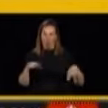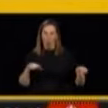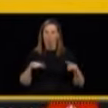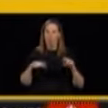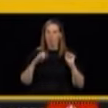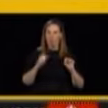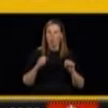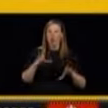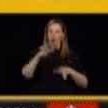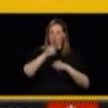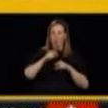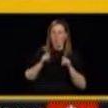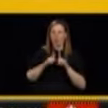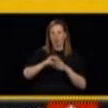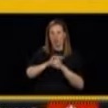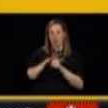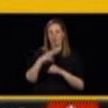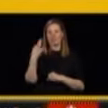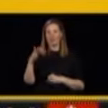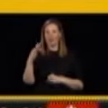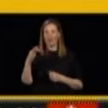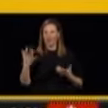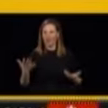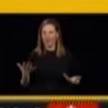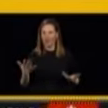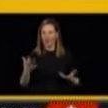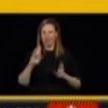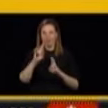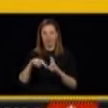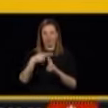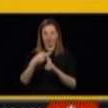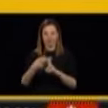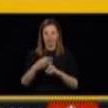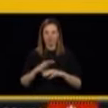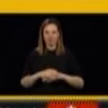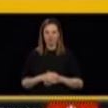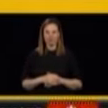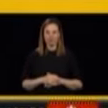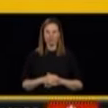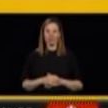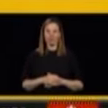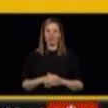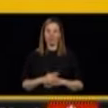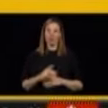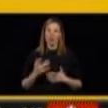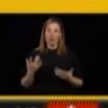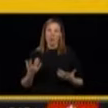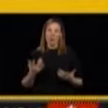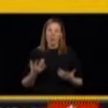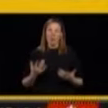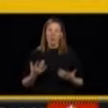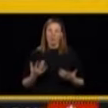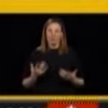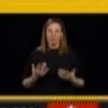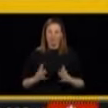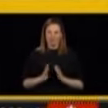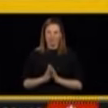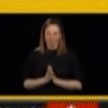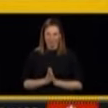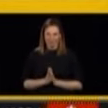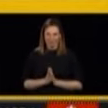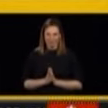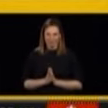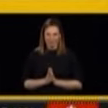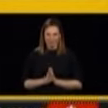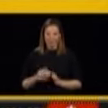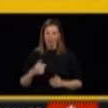contracter la COVID-19? Bien, écoutez, la première chose, je pense qu'il faut dire, puis comme je le disais, là, c'est que, encore une fois,